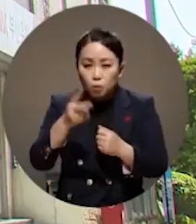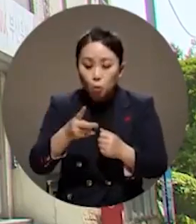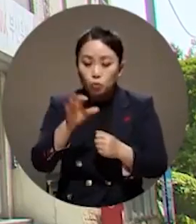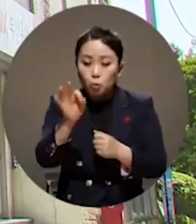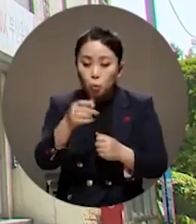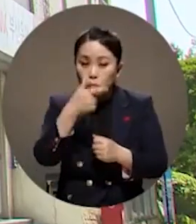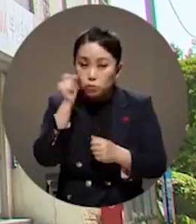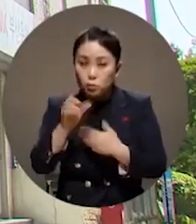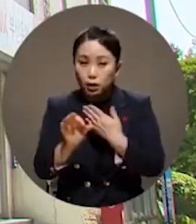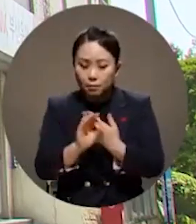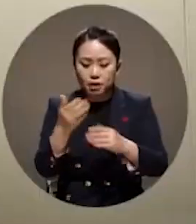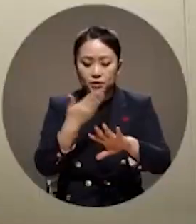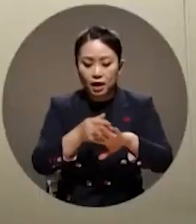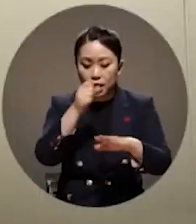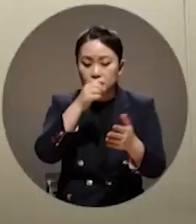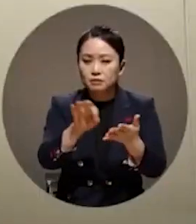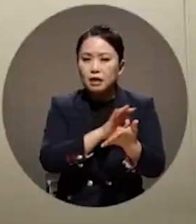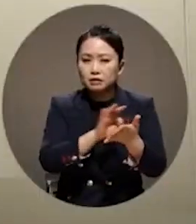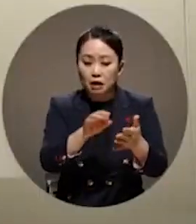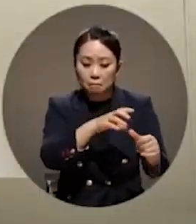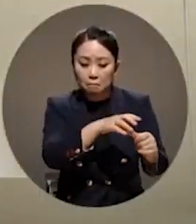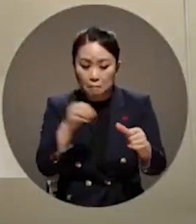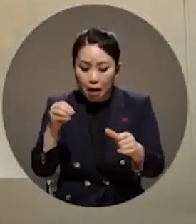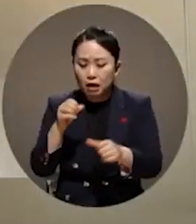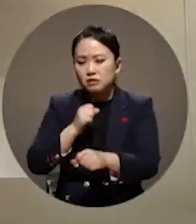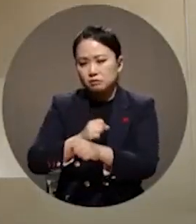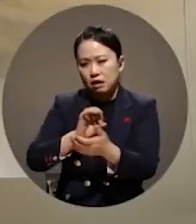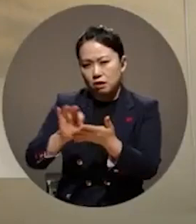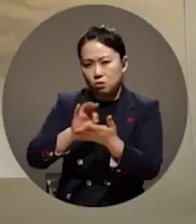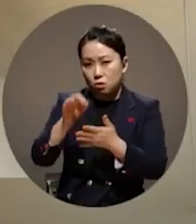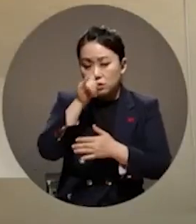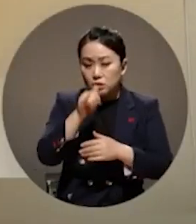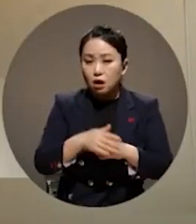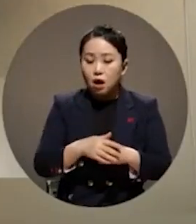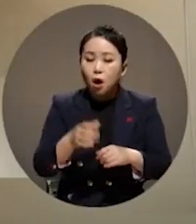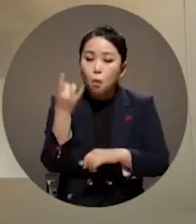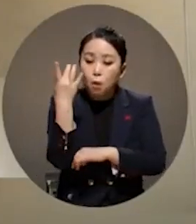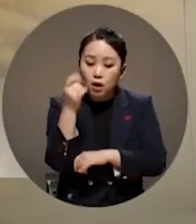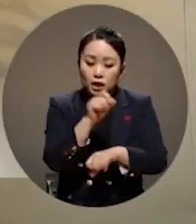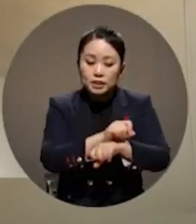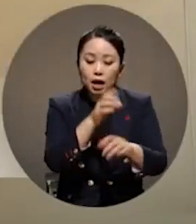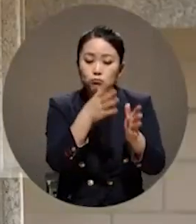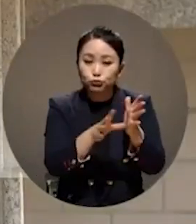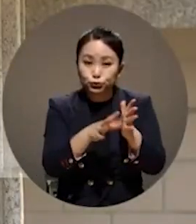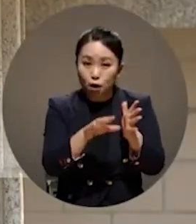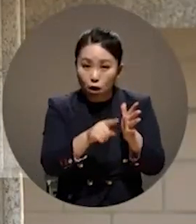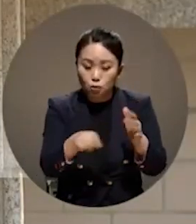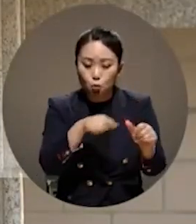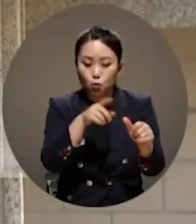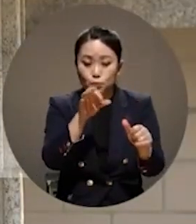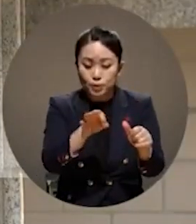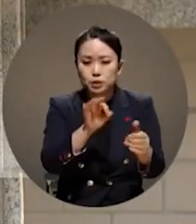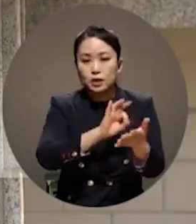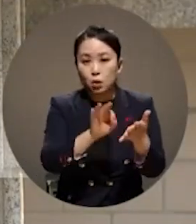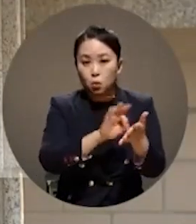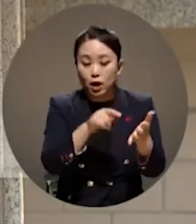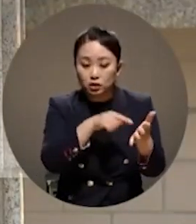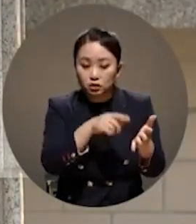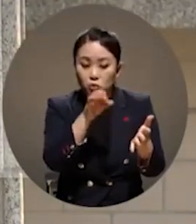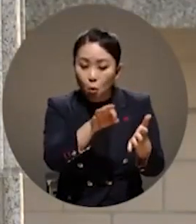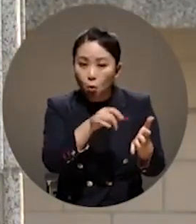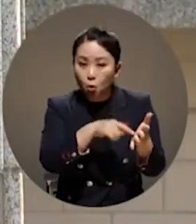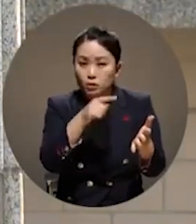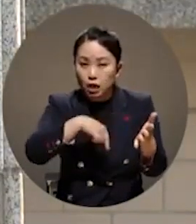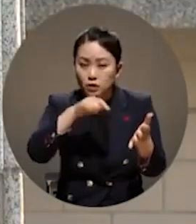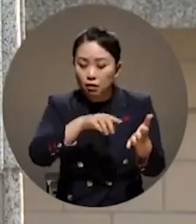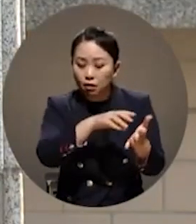끌어다 썼습니다. 중구의회는 사무용품 구입, 교육비 등에 사용하는 의회 운영비에서 100만 원을 빼와 동행한